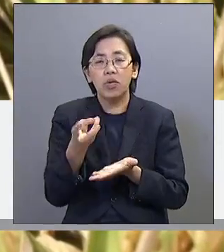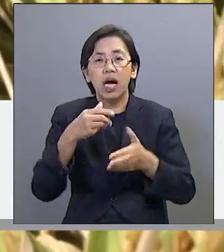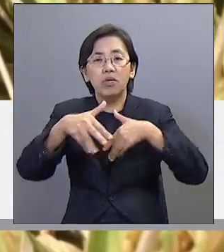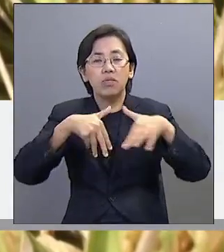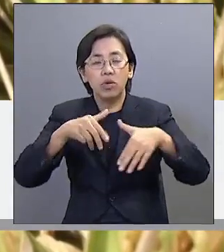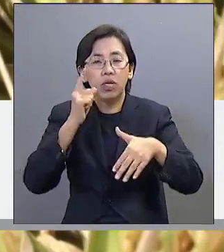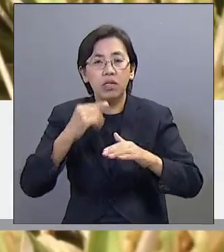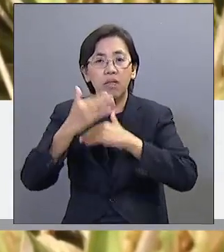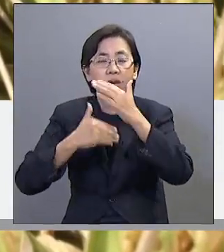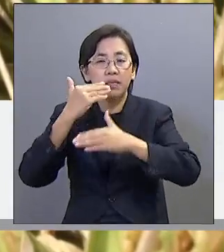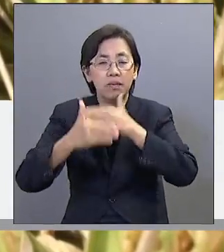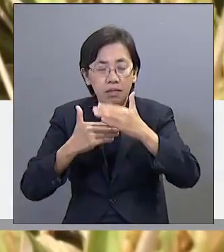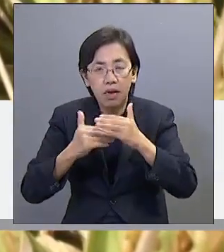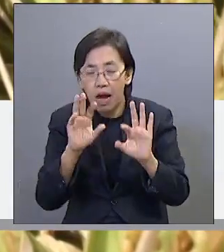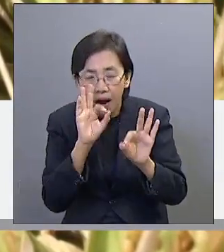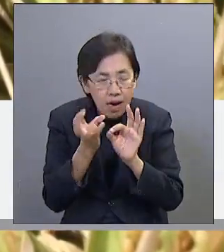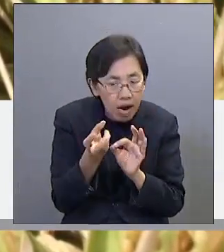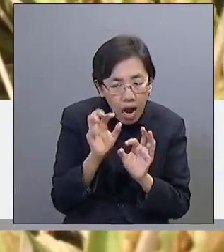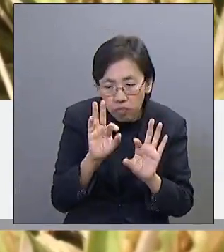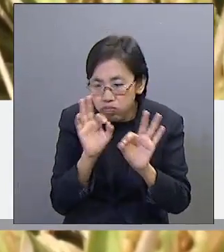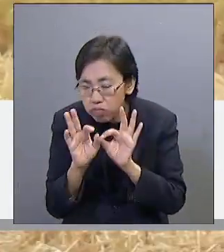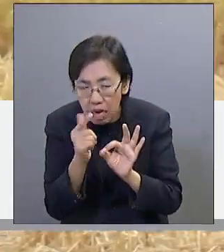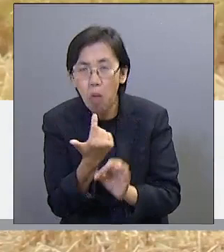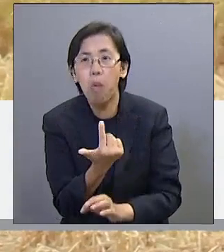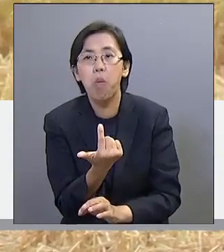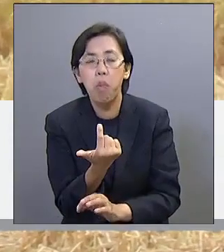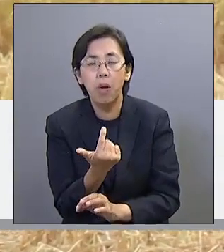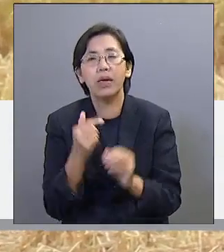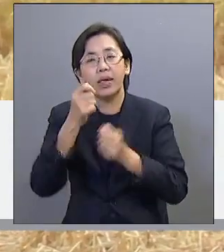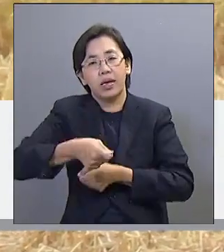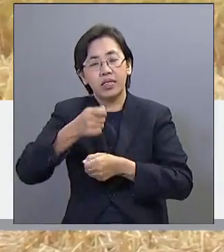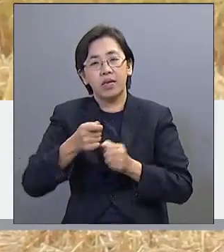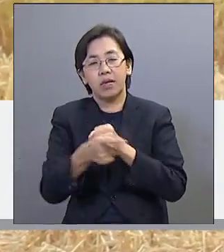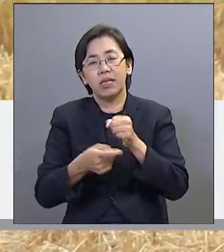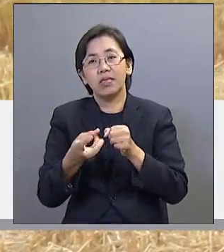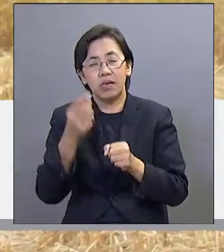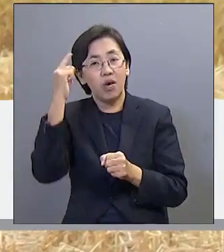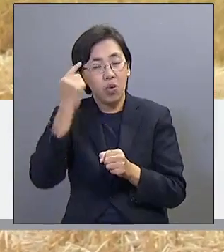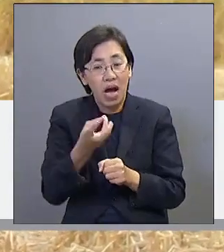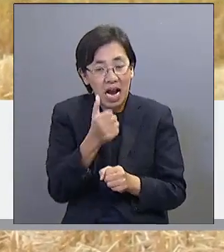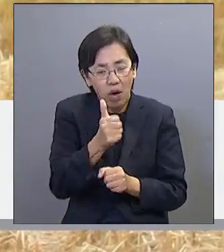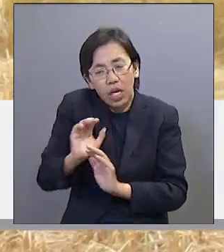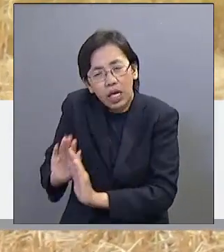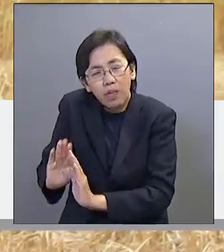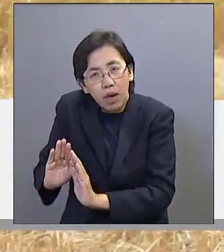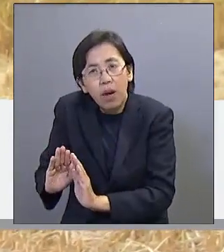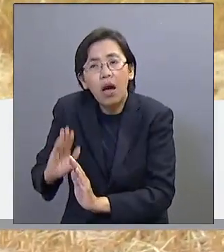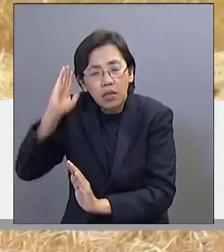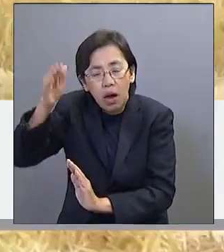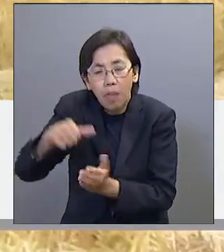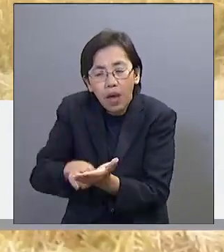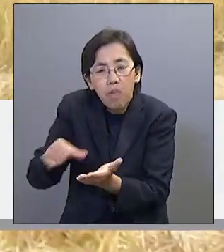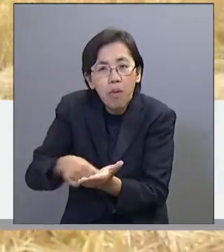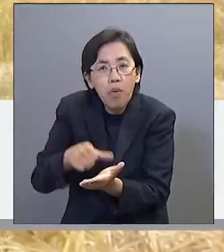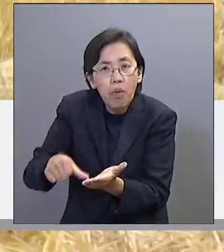ควรจะพัฒนาไปสู่การคัดเลือกพันธุ์ข้าวให้ได้เกษตรกรควรรจะเลือกเก็บพันธุ์ข้าวที่ดีเอาไว้ปลูกซึ่งจะ